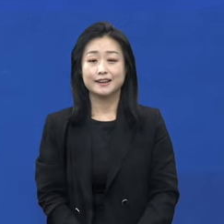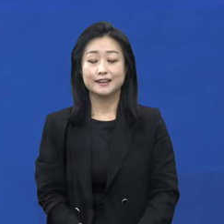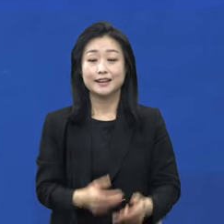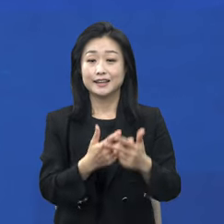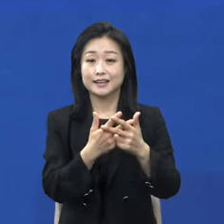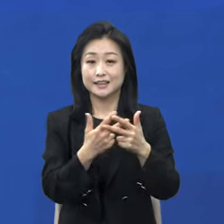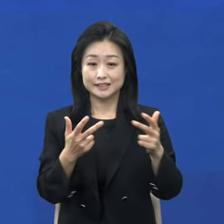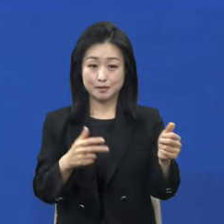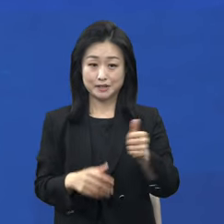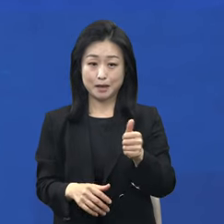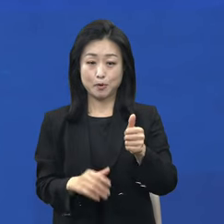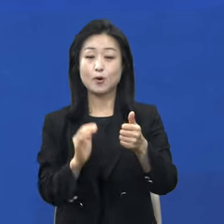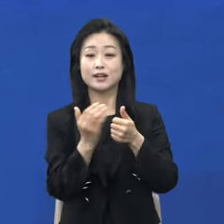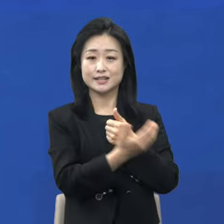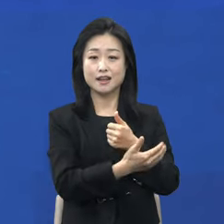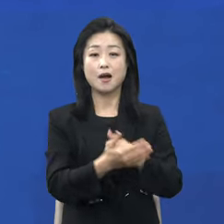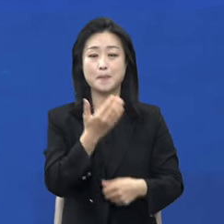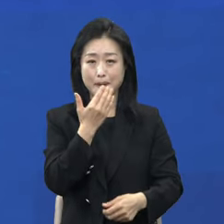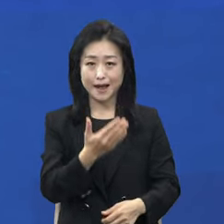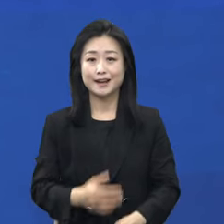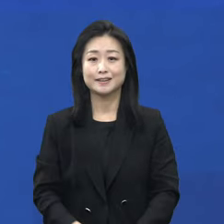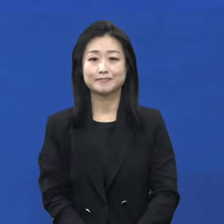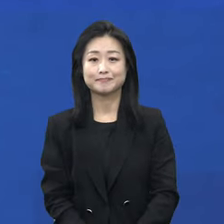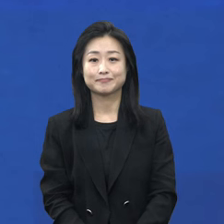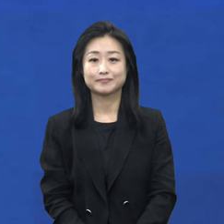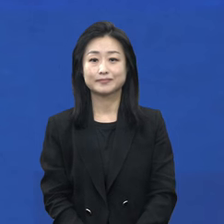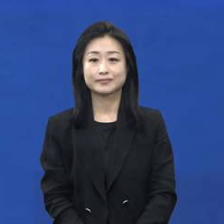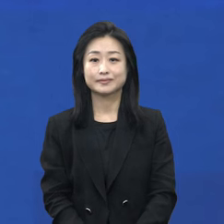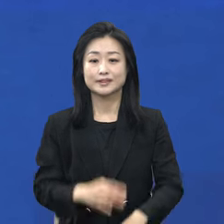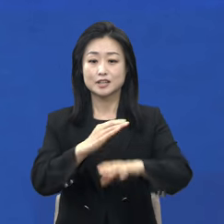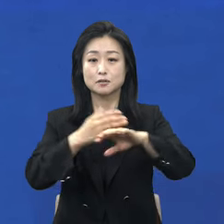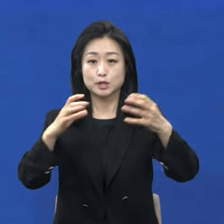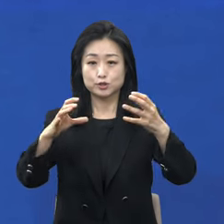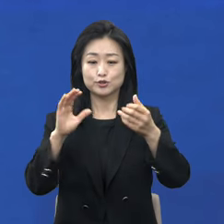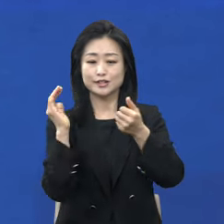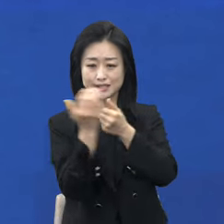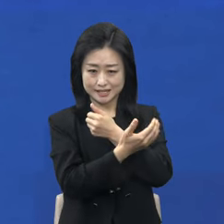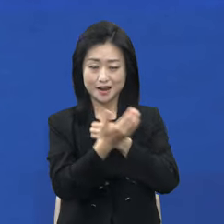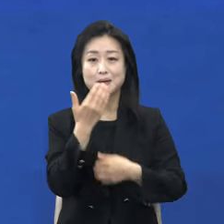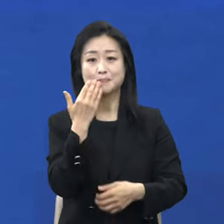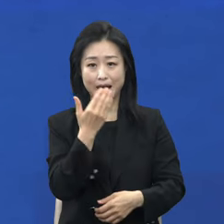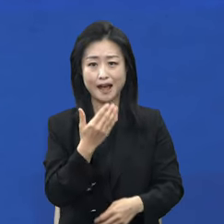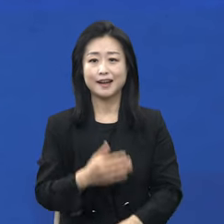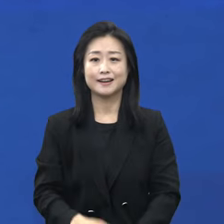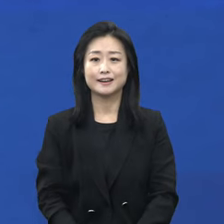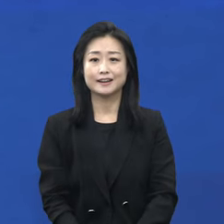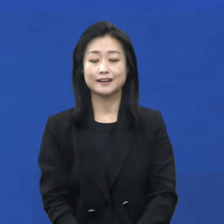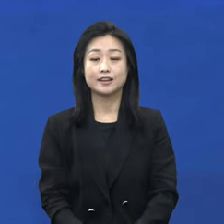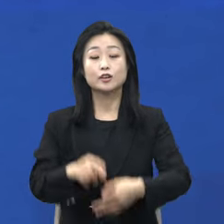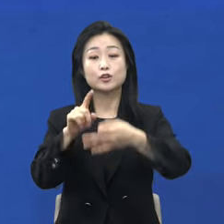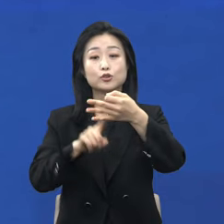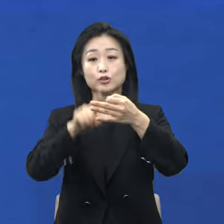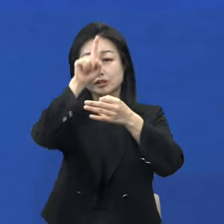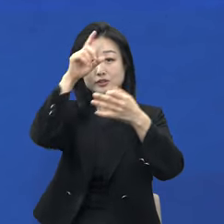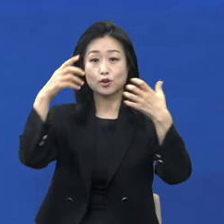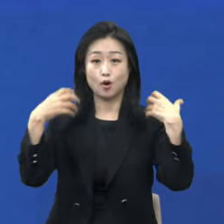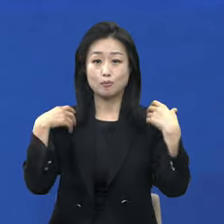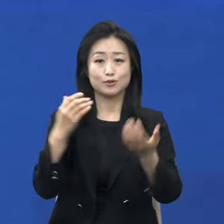이재명 대표를 지키겠습니다. 민주주의를 지키겠습니다. 윤석열